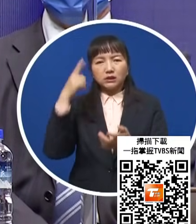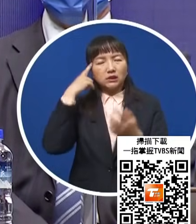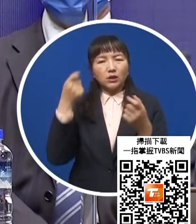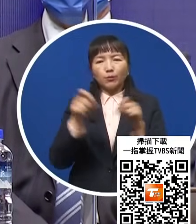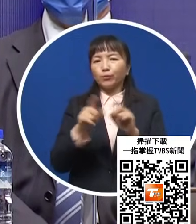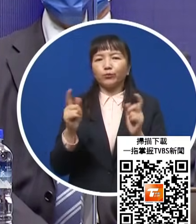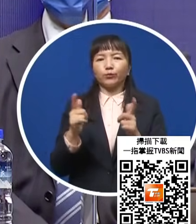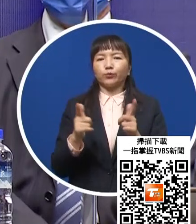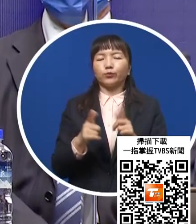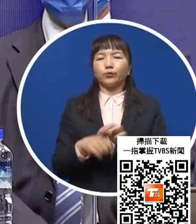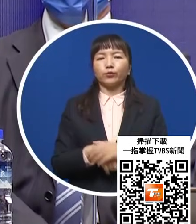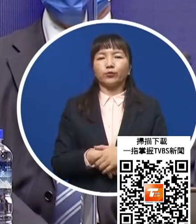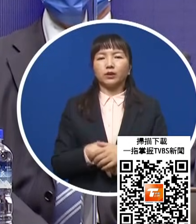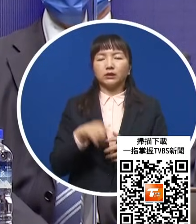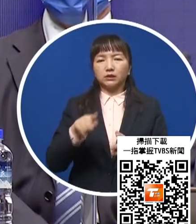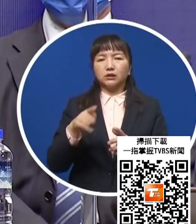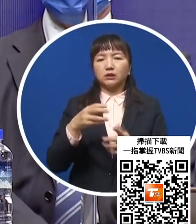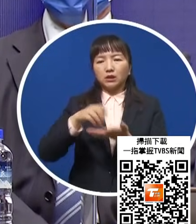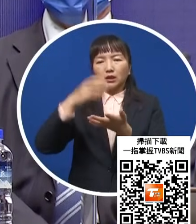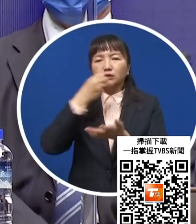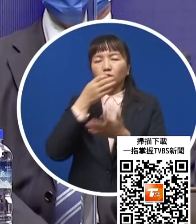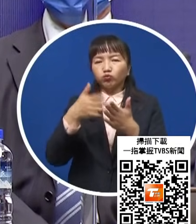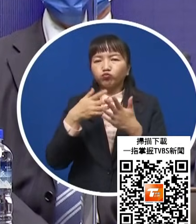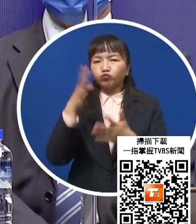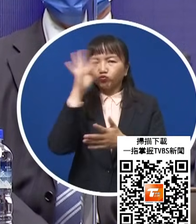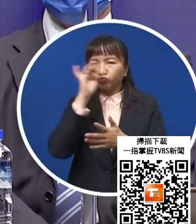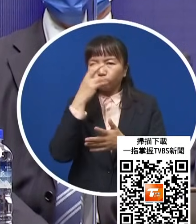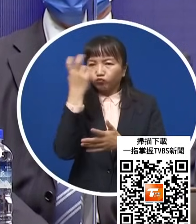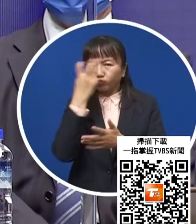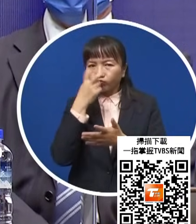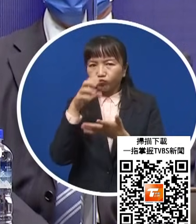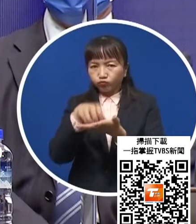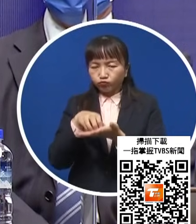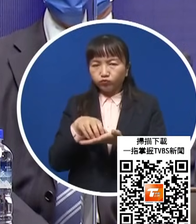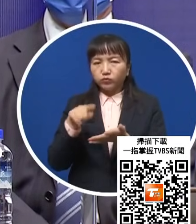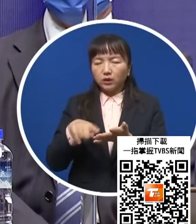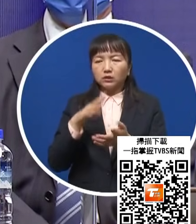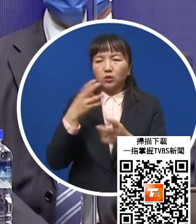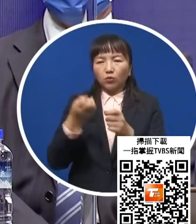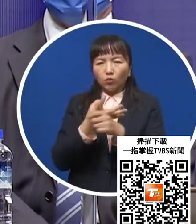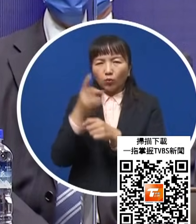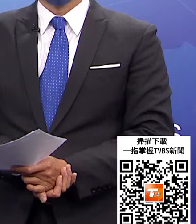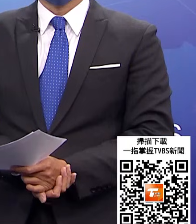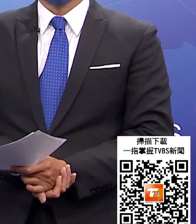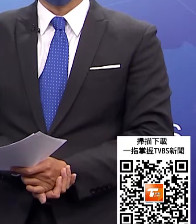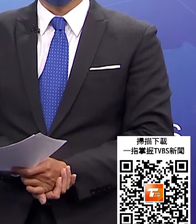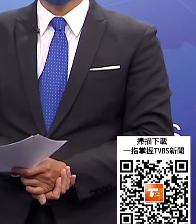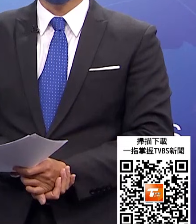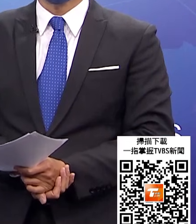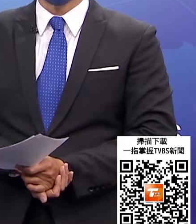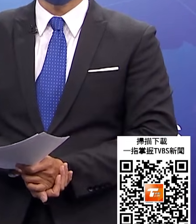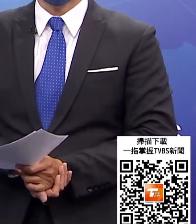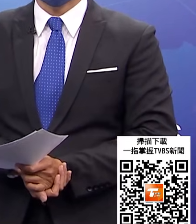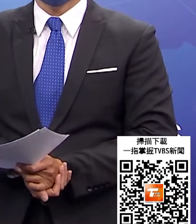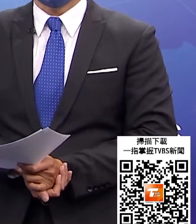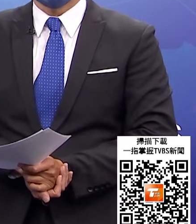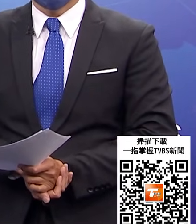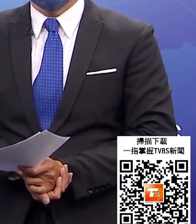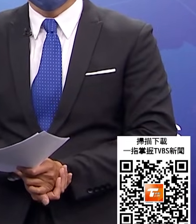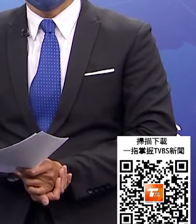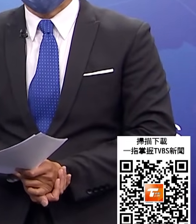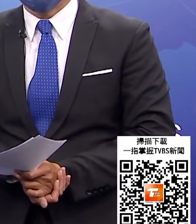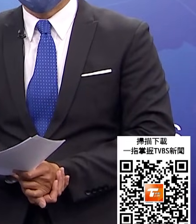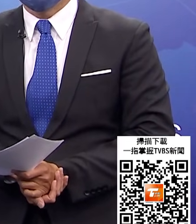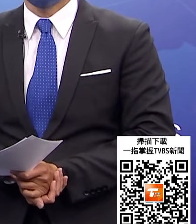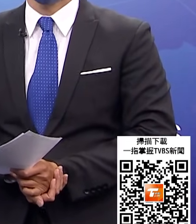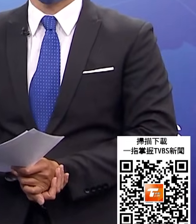一个经过查证以后它是一个污染的东西。 可怜啦，我们的官员讲的